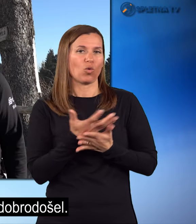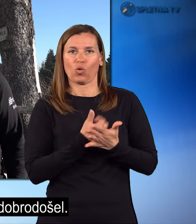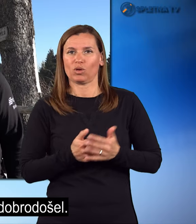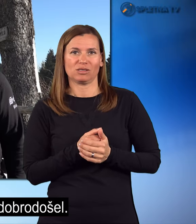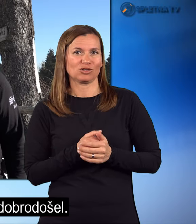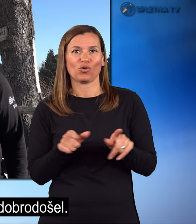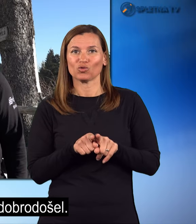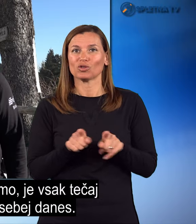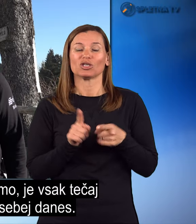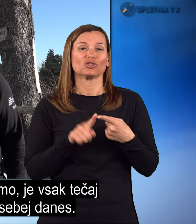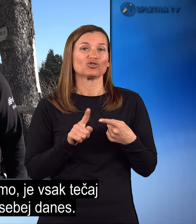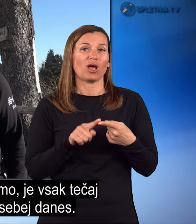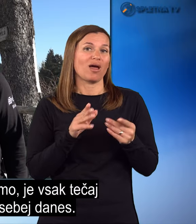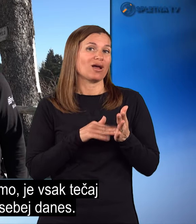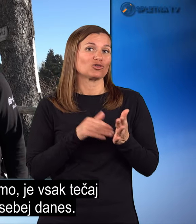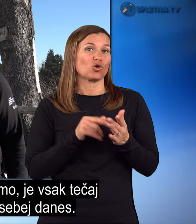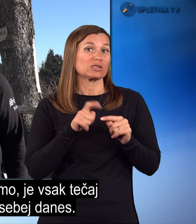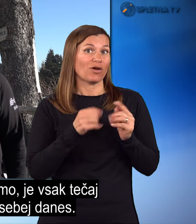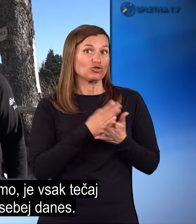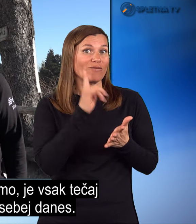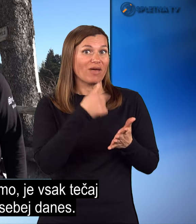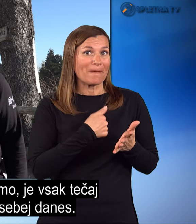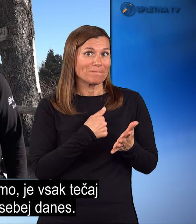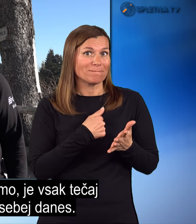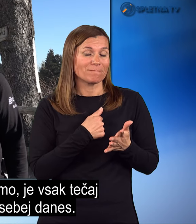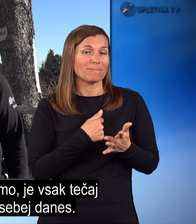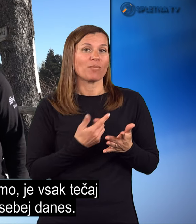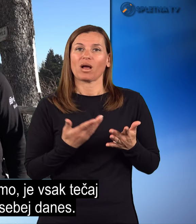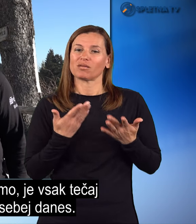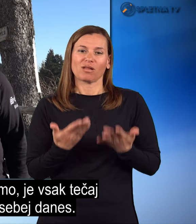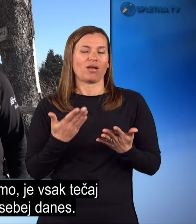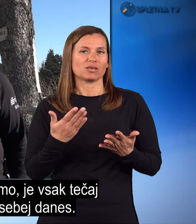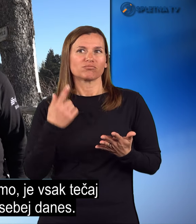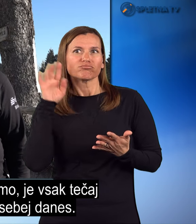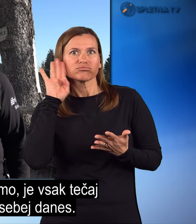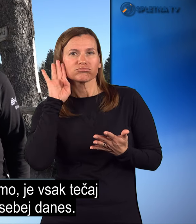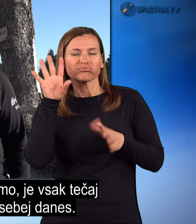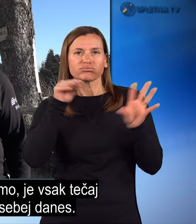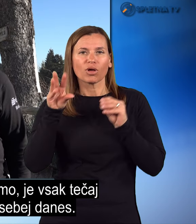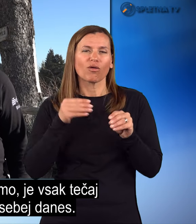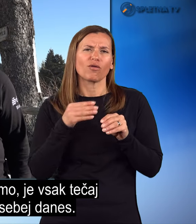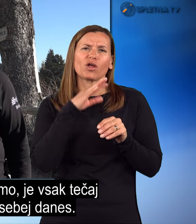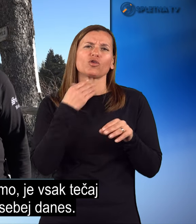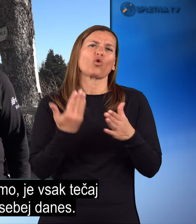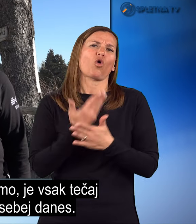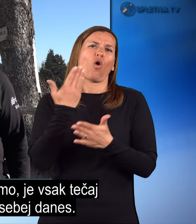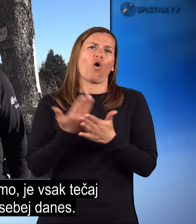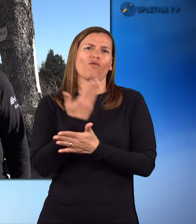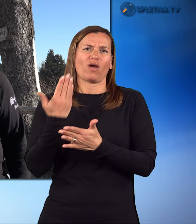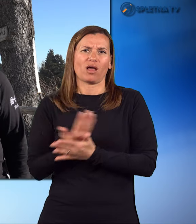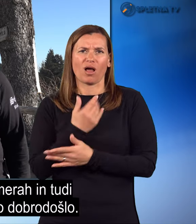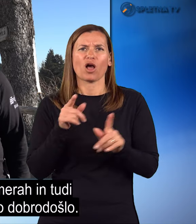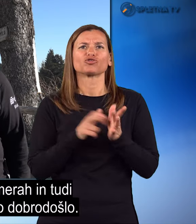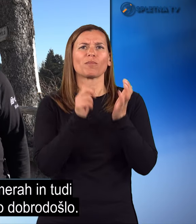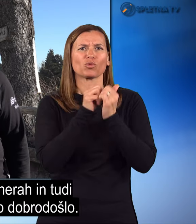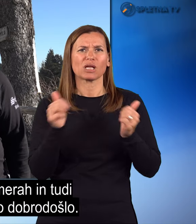dobro došel, tudi če marsikatero stvar vemo, smo danes marsikaj novega slišali, sploh v teh hoja